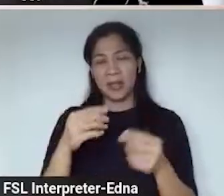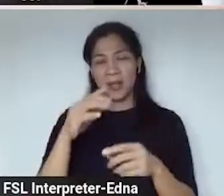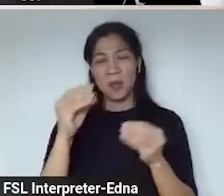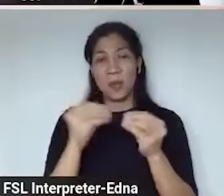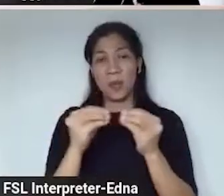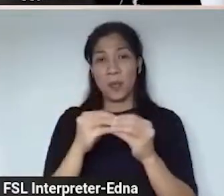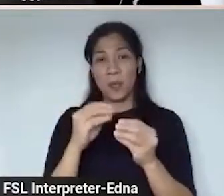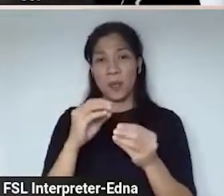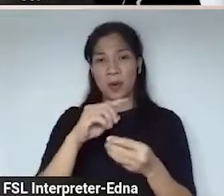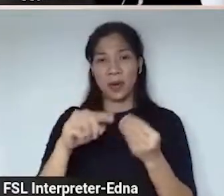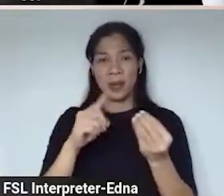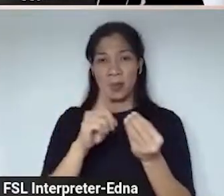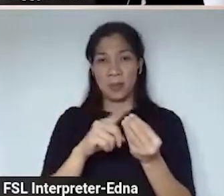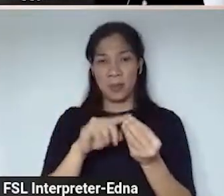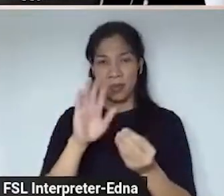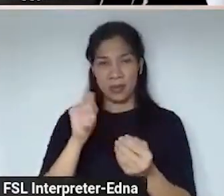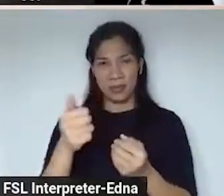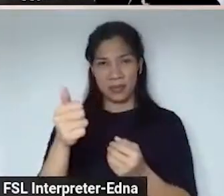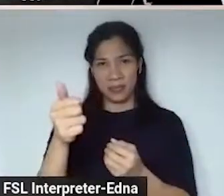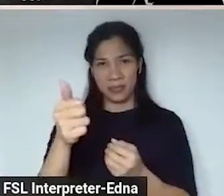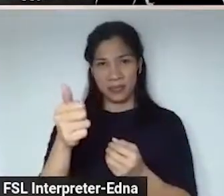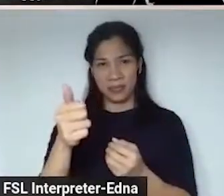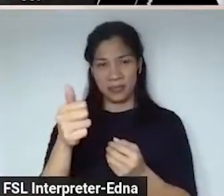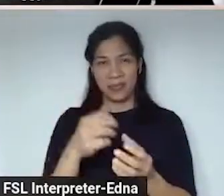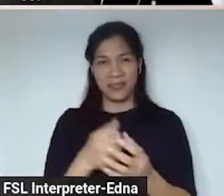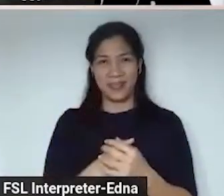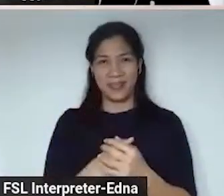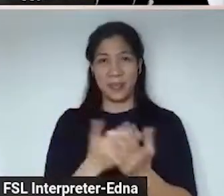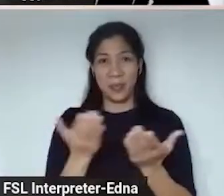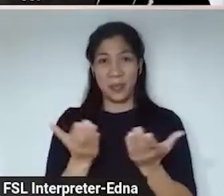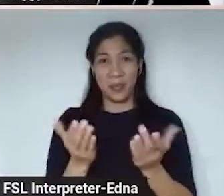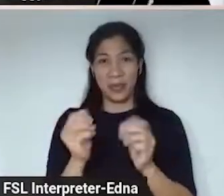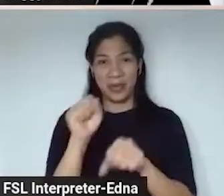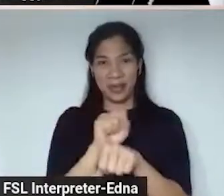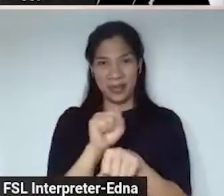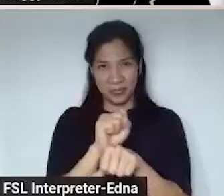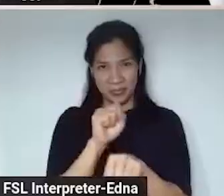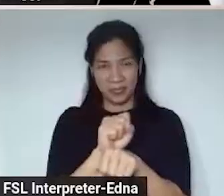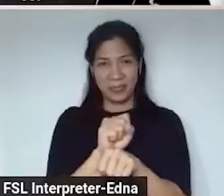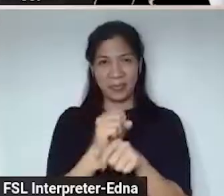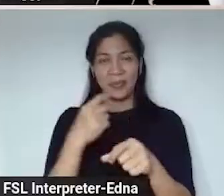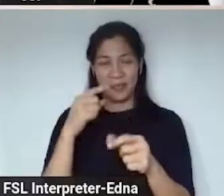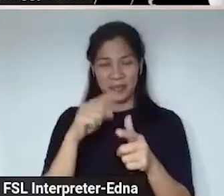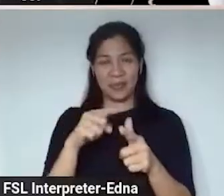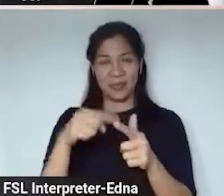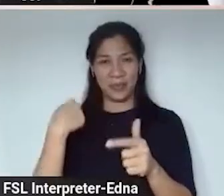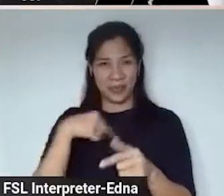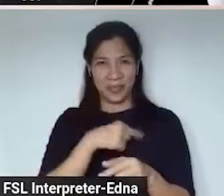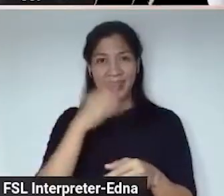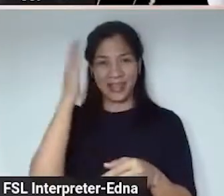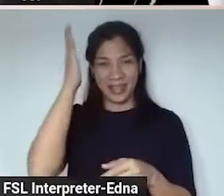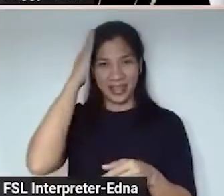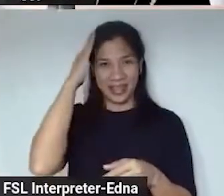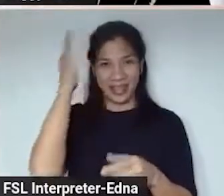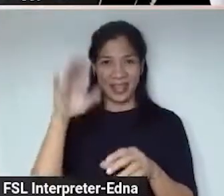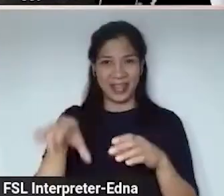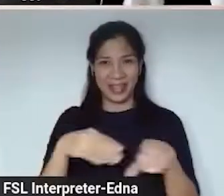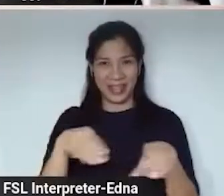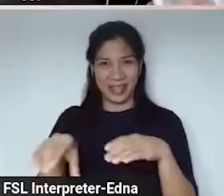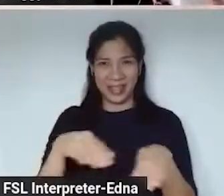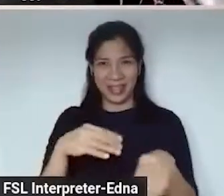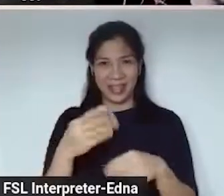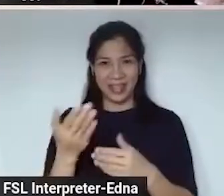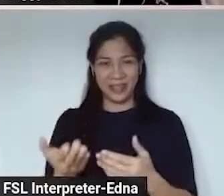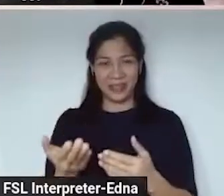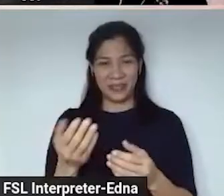Saan kayo connected? Para mas maging acquainted naman kami sa inyo po, sa inyong ginagawa. Yes, Ms.